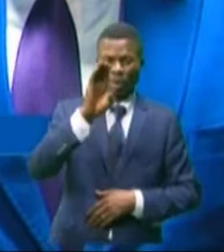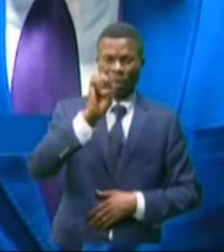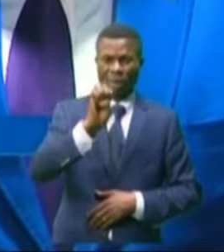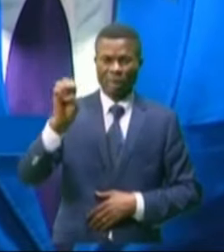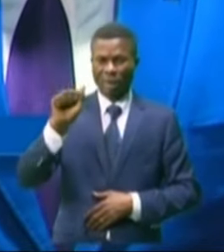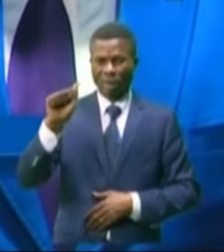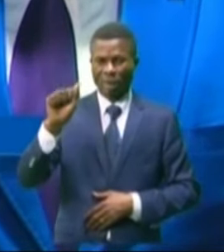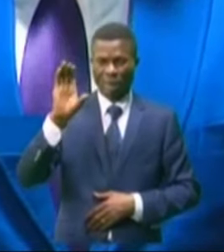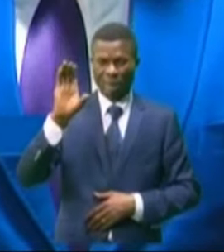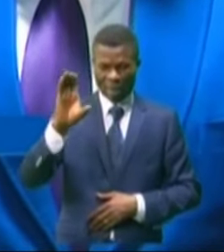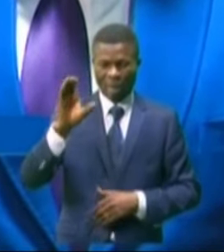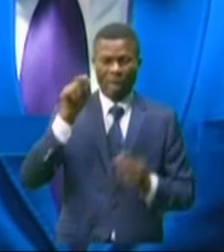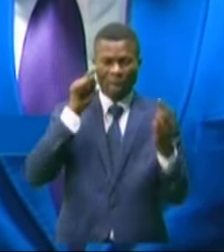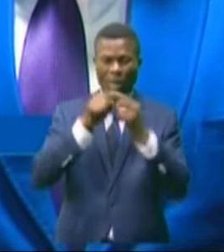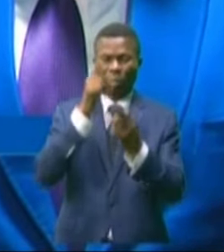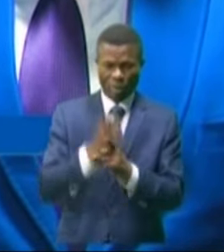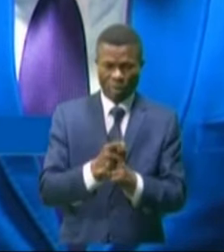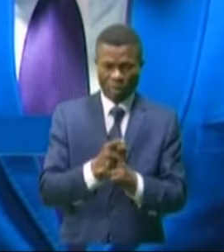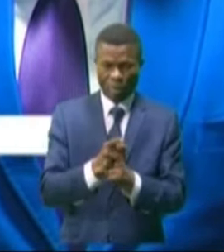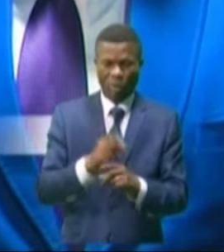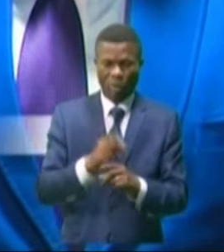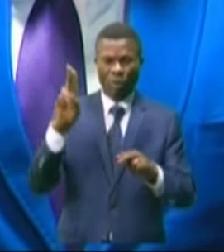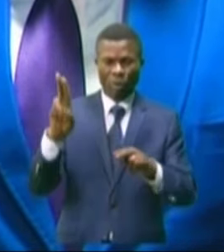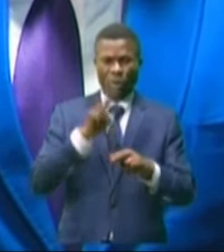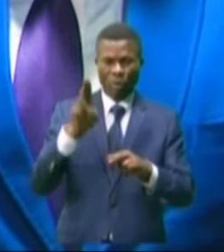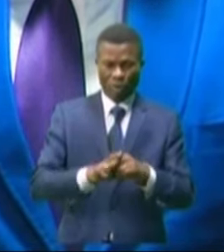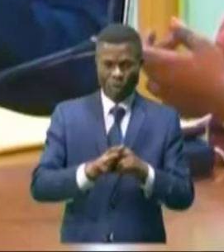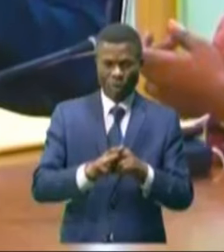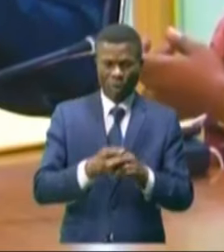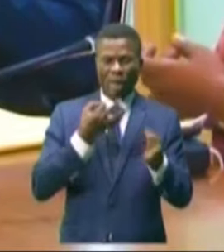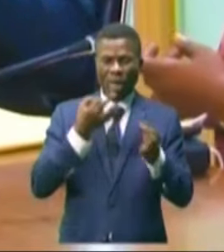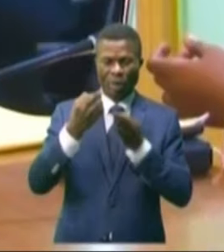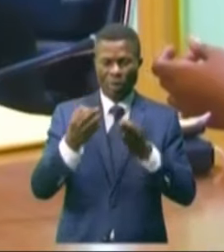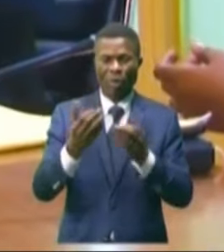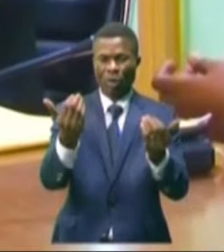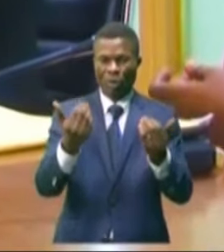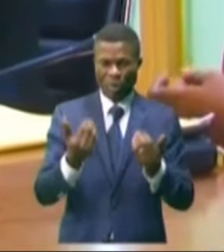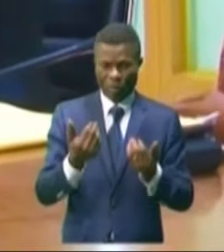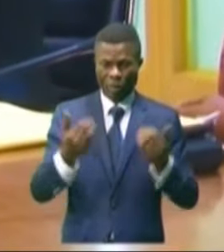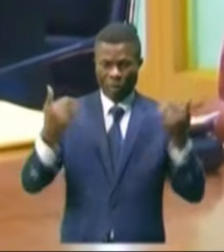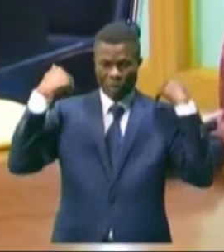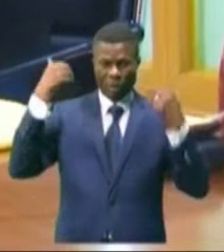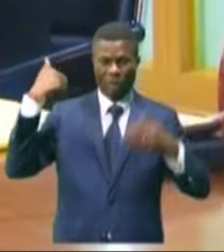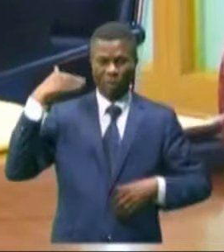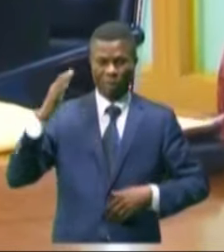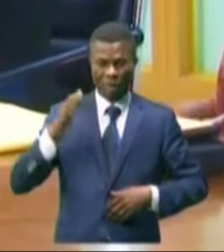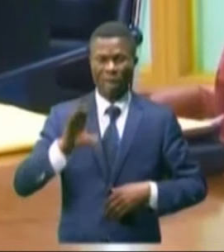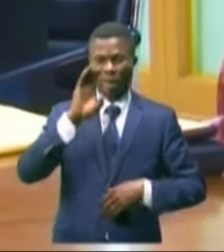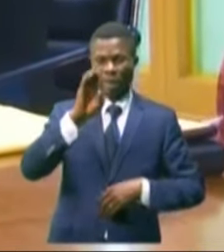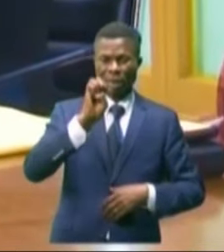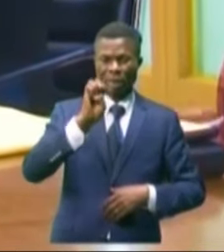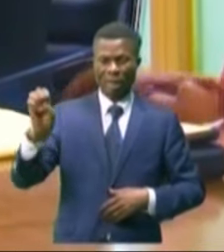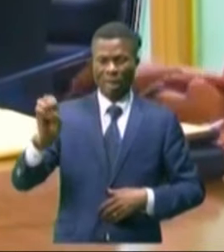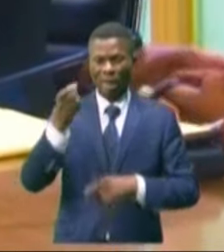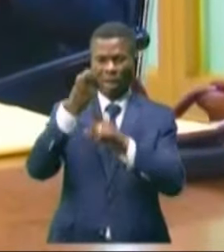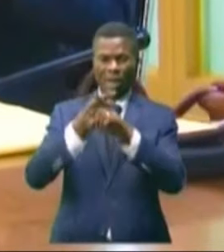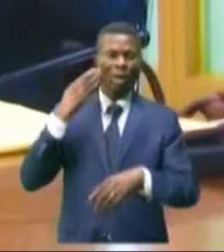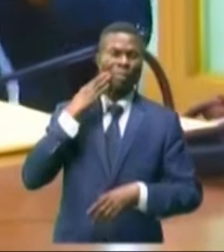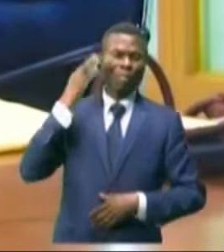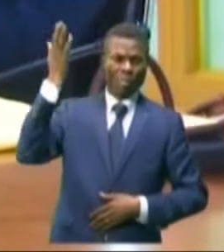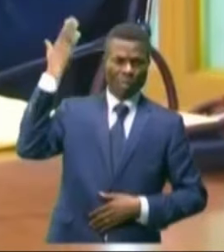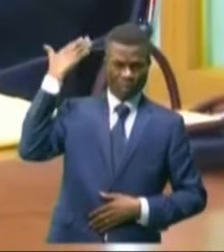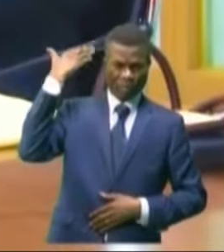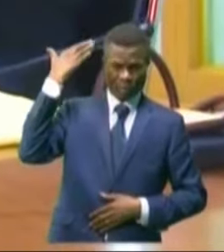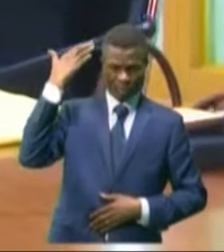l'objectif tout d'abord de mettre en exécution des vœux exprimés par le dernier sommet des chefs d'État de la CEAC au mois de mars, afin que